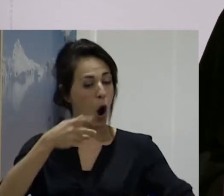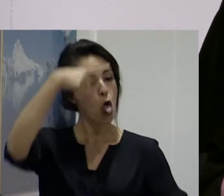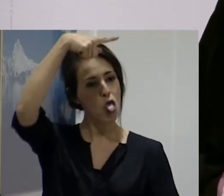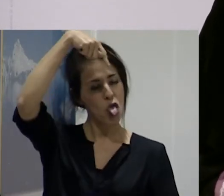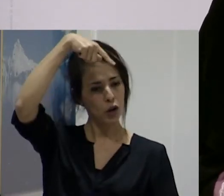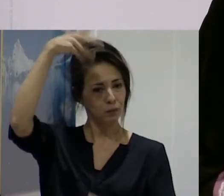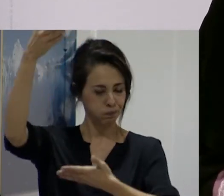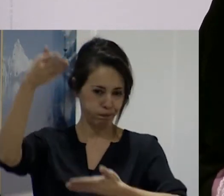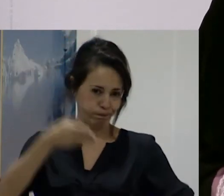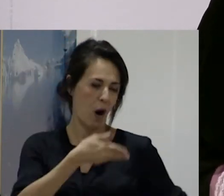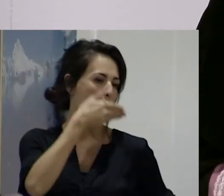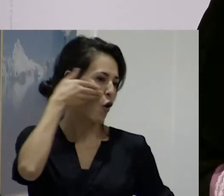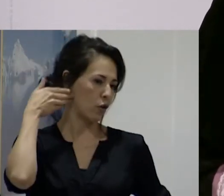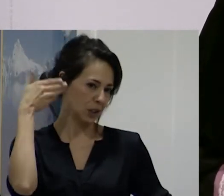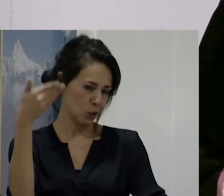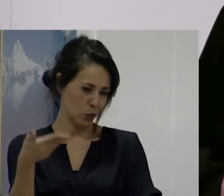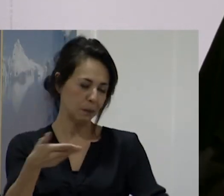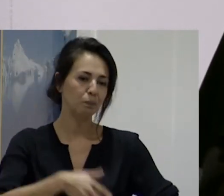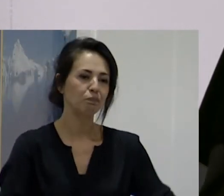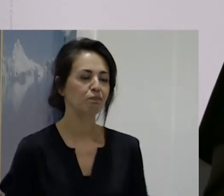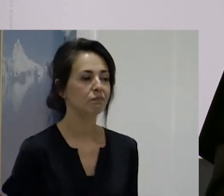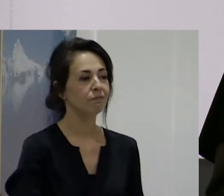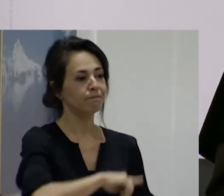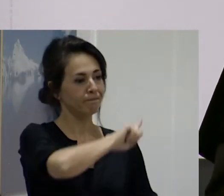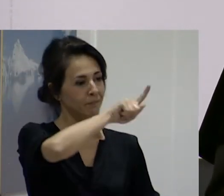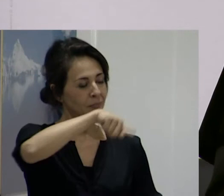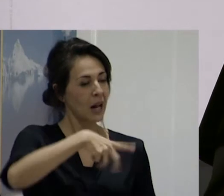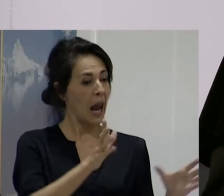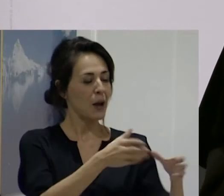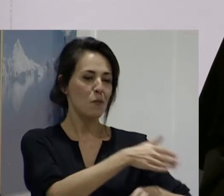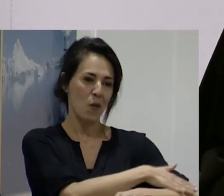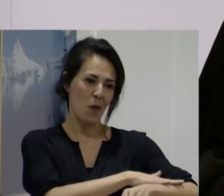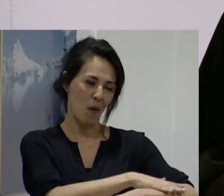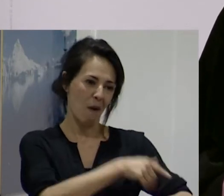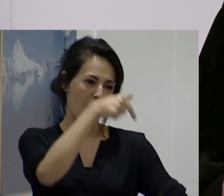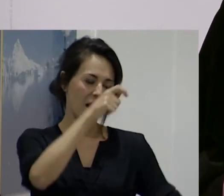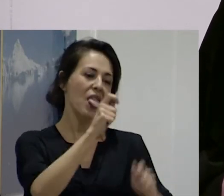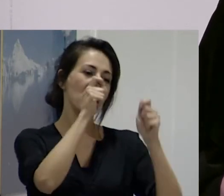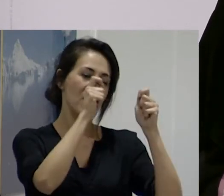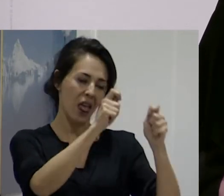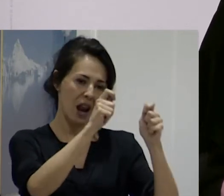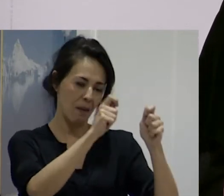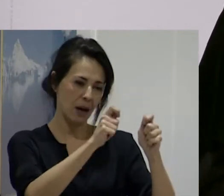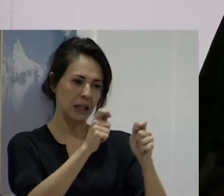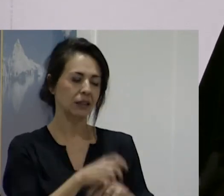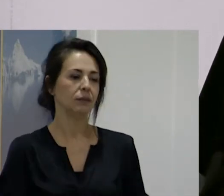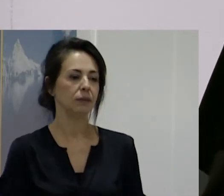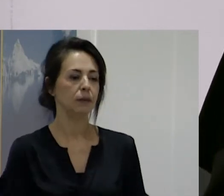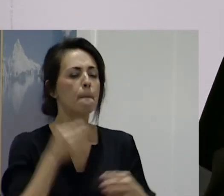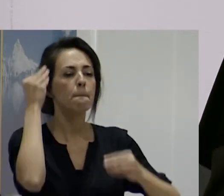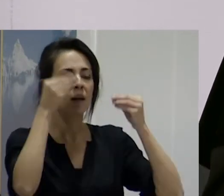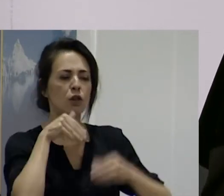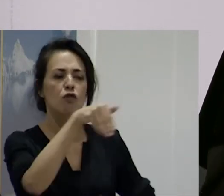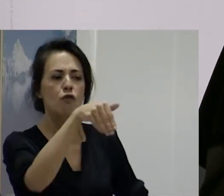doctorat honoris causa. És intenció de l'equip de govern celebrar actes acadèmics en llocs emblemàtics de la